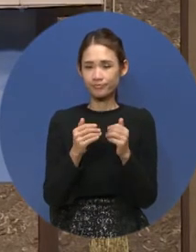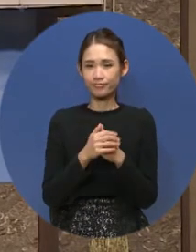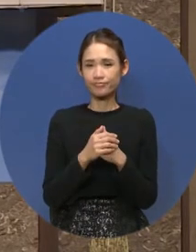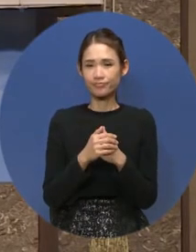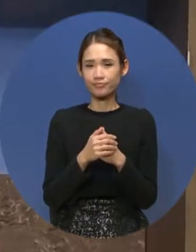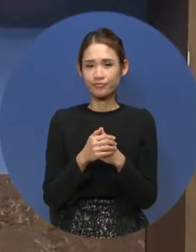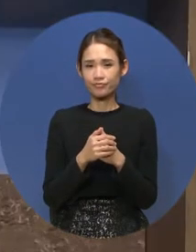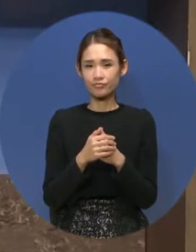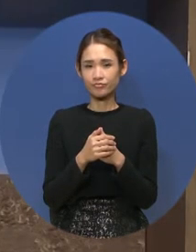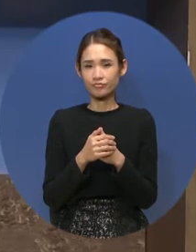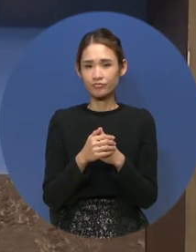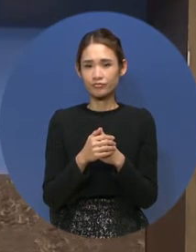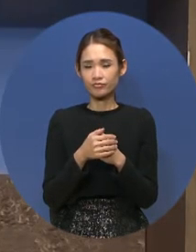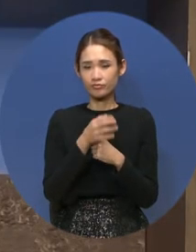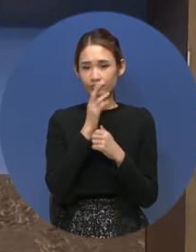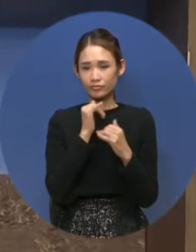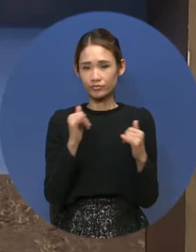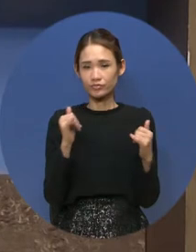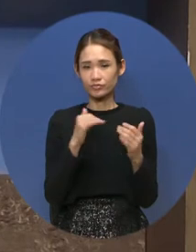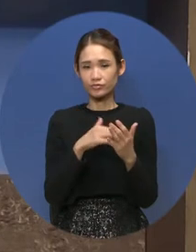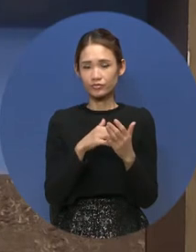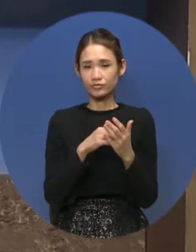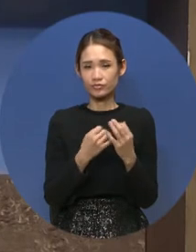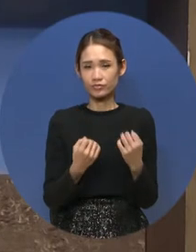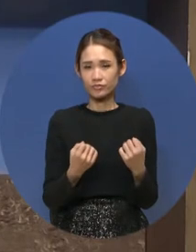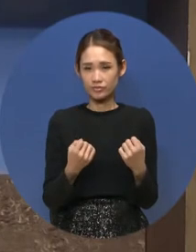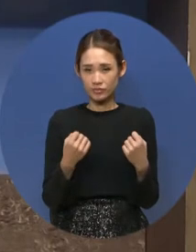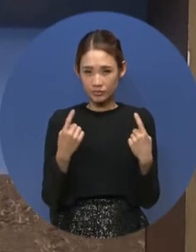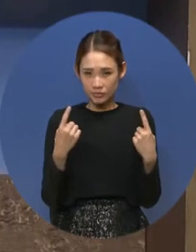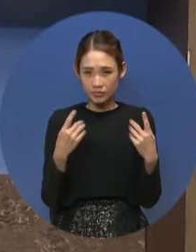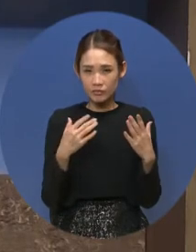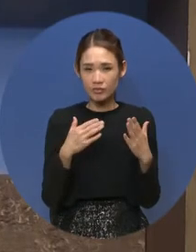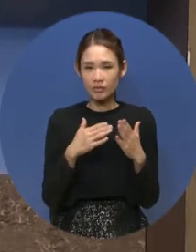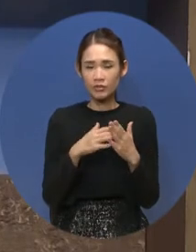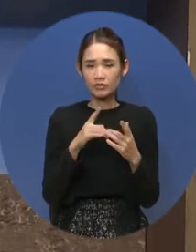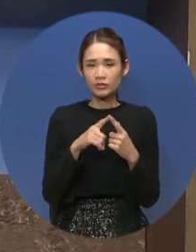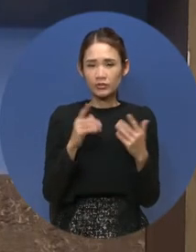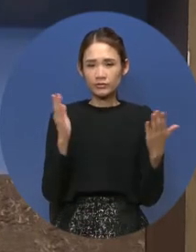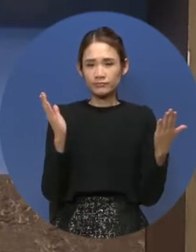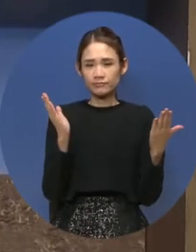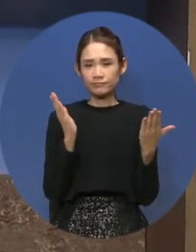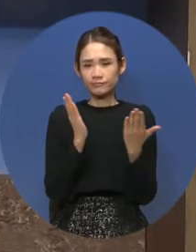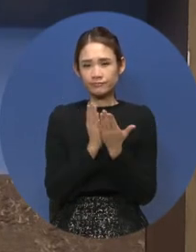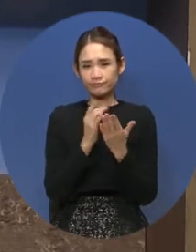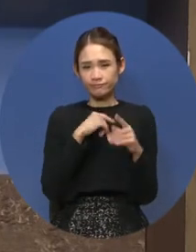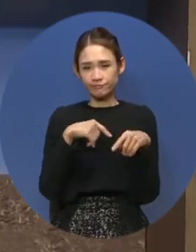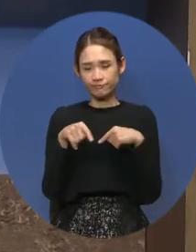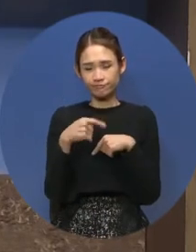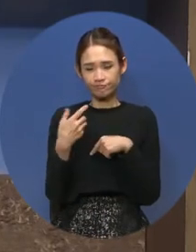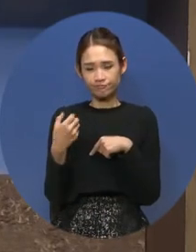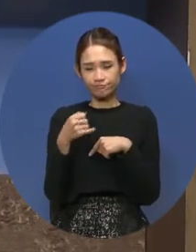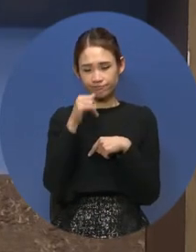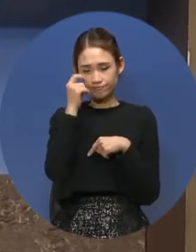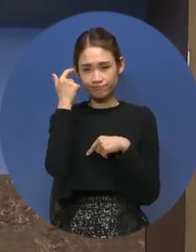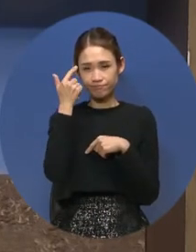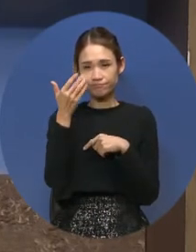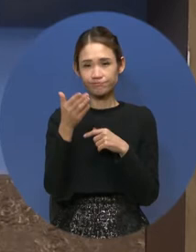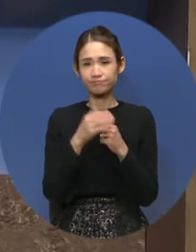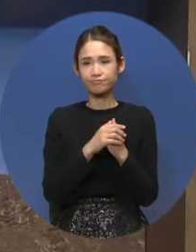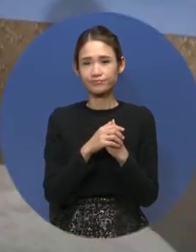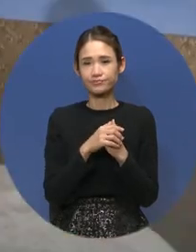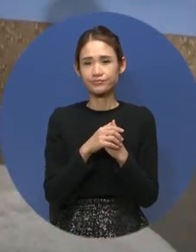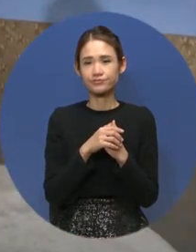네. 그렇다면 노인 인구 비율이 좀 높은 편이다. 이에 따른 좀 맞춤형 정책이 따로 네.